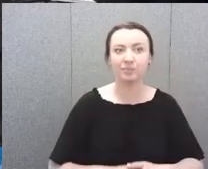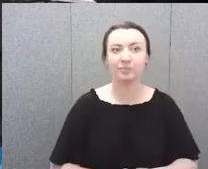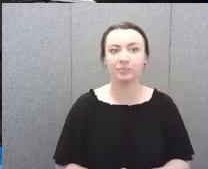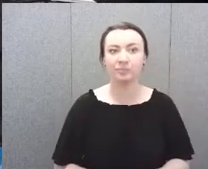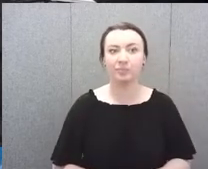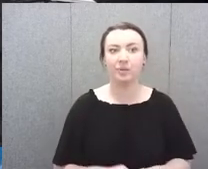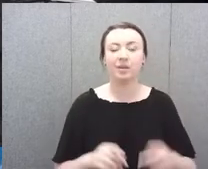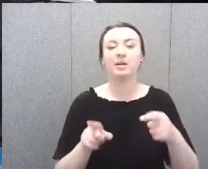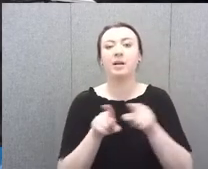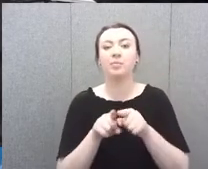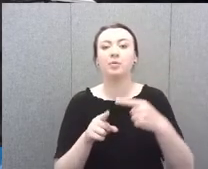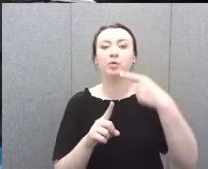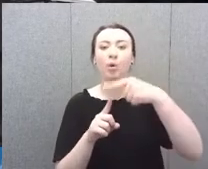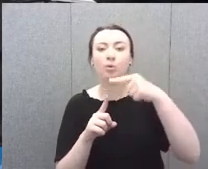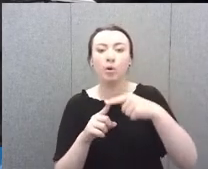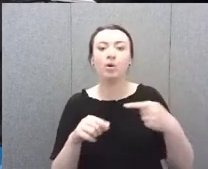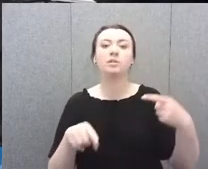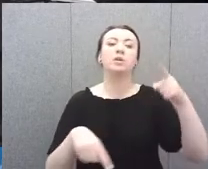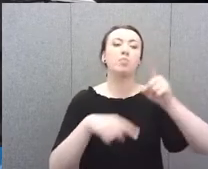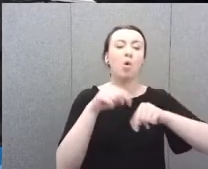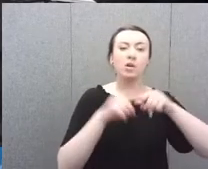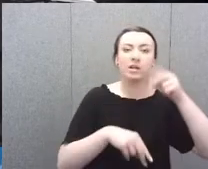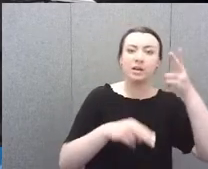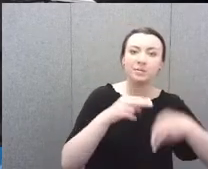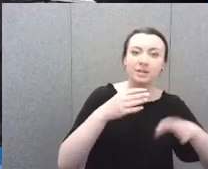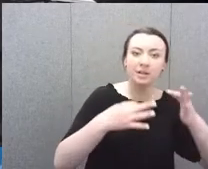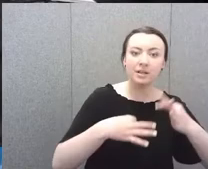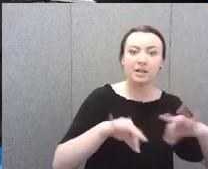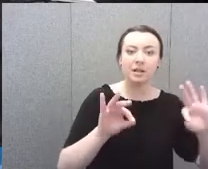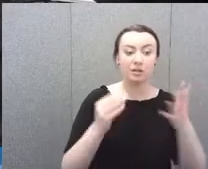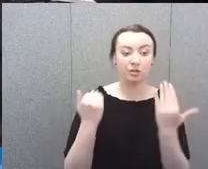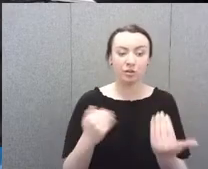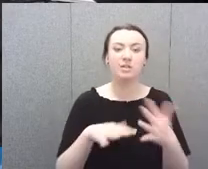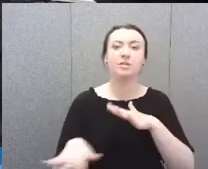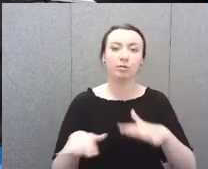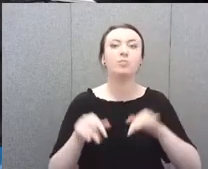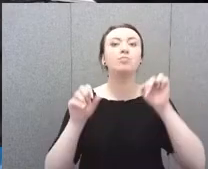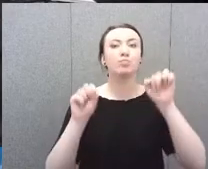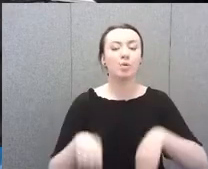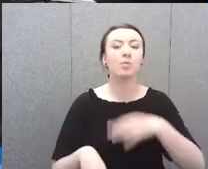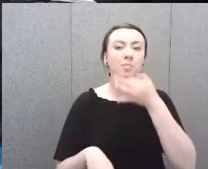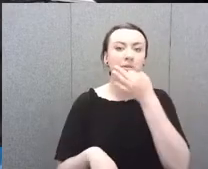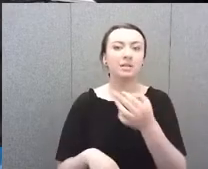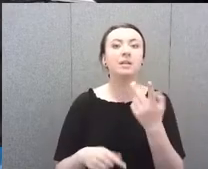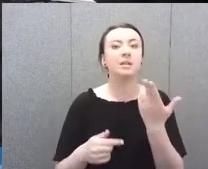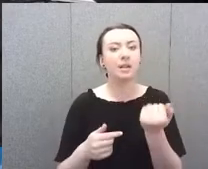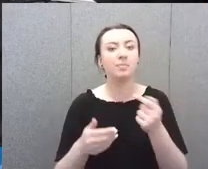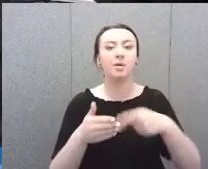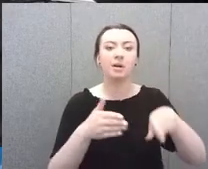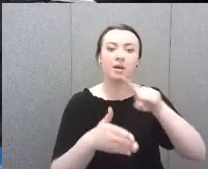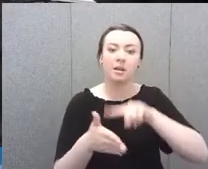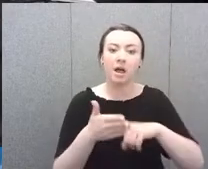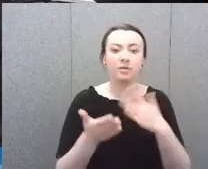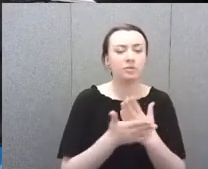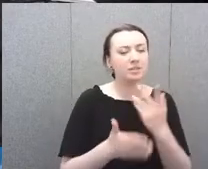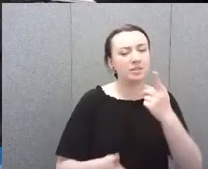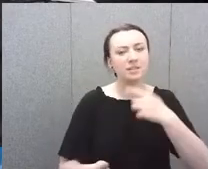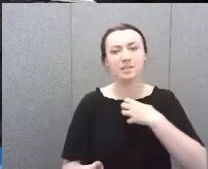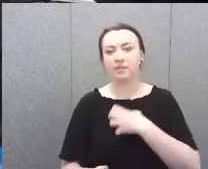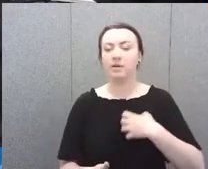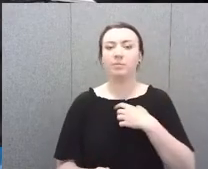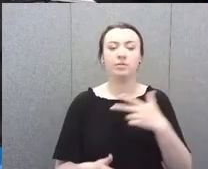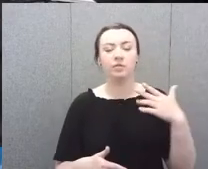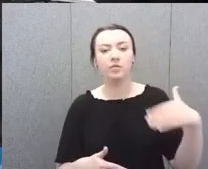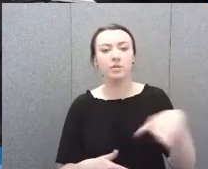характера, как позиционировать себя по национальному контексту. И да, вопрос